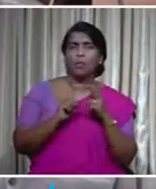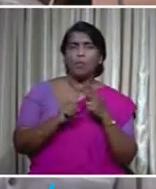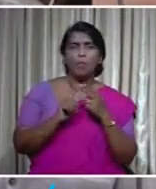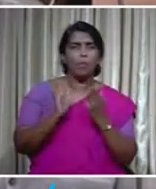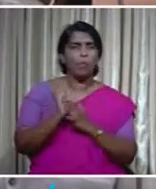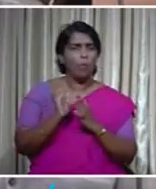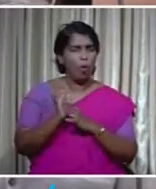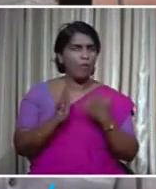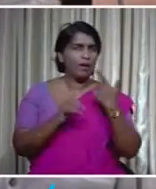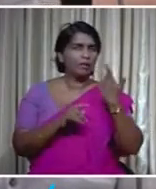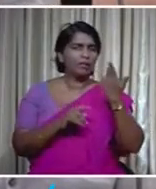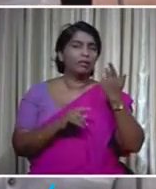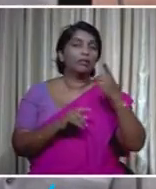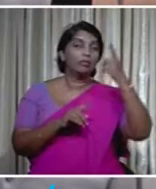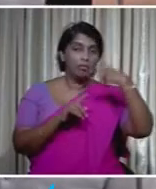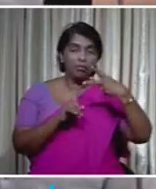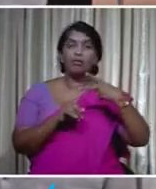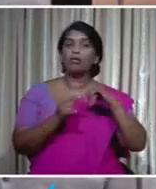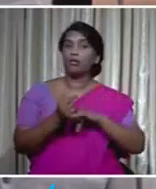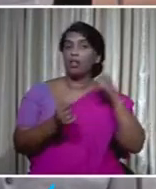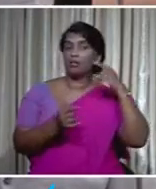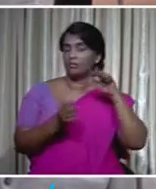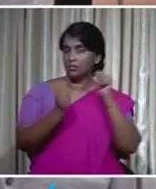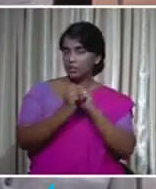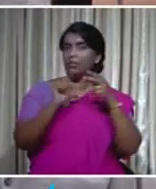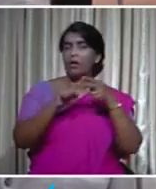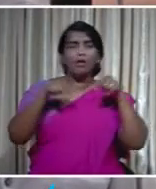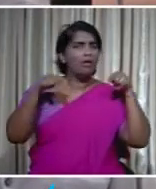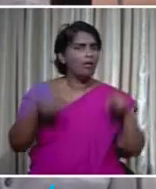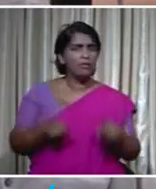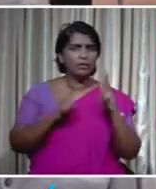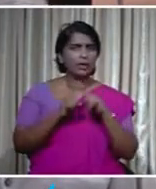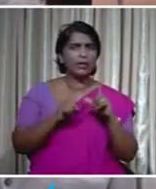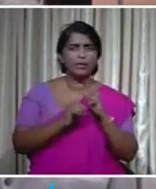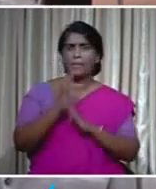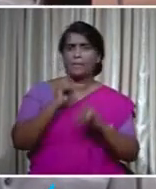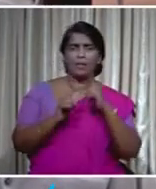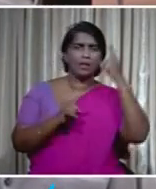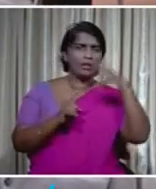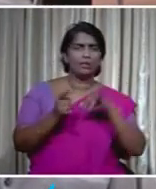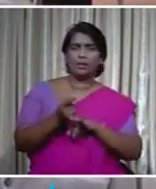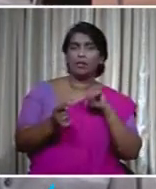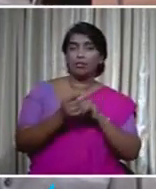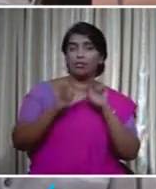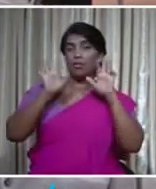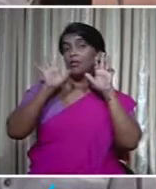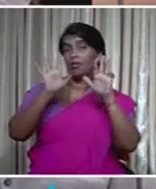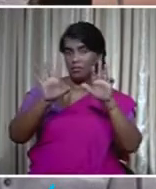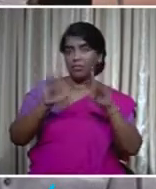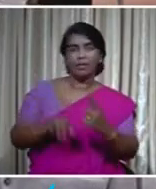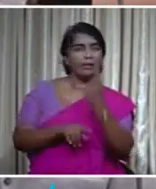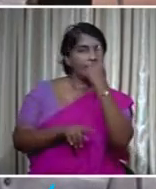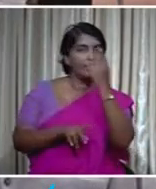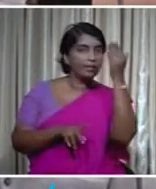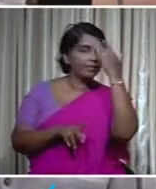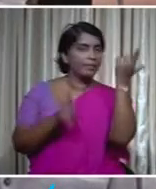ஒரு மேலதிக செயலாளராக இருந்தார். ஆனால் இன்று கல்வி அமைச்சிலே 9 மேலதிக செயலாளர்கள் இருக்கிறார்கள். ஒருவர் கூட தமிழ் மொழி